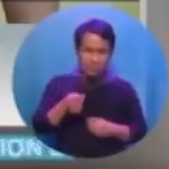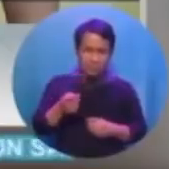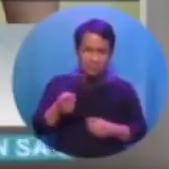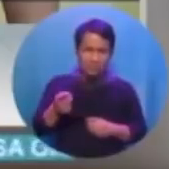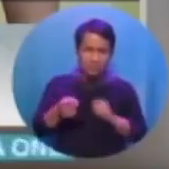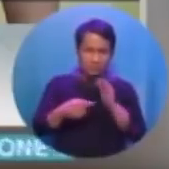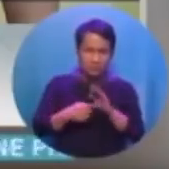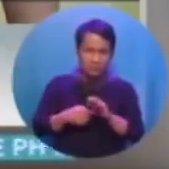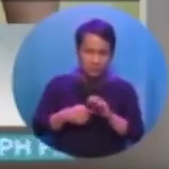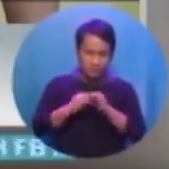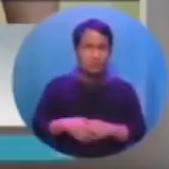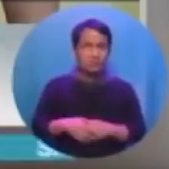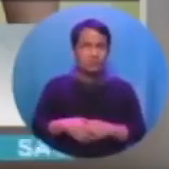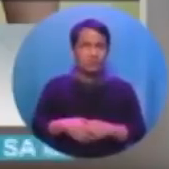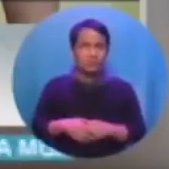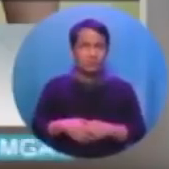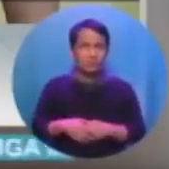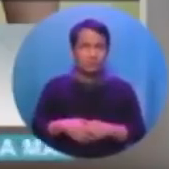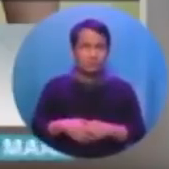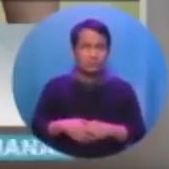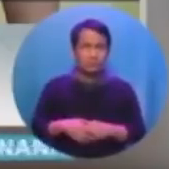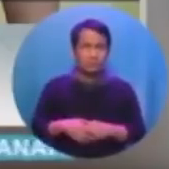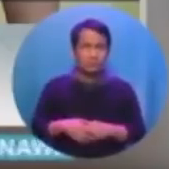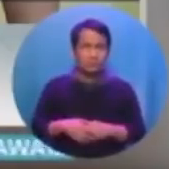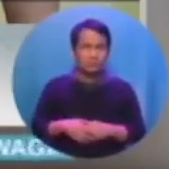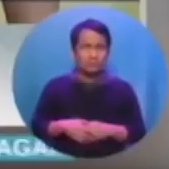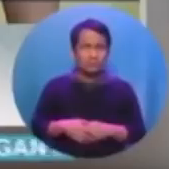wala na tayong pag-asa, Angel. Kasi,